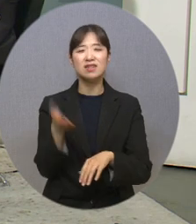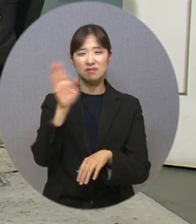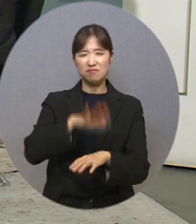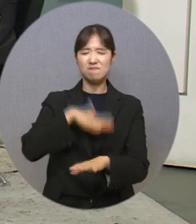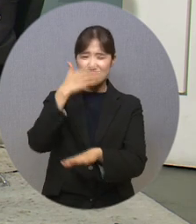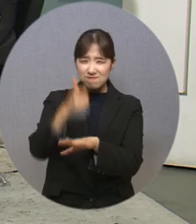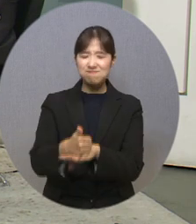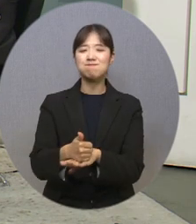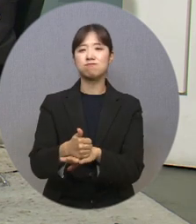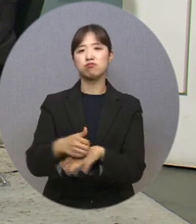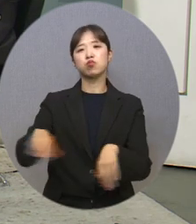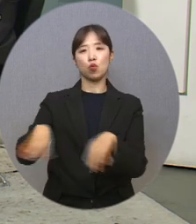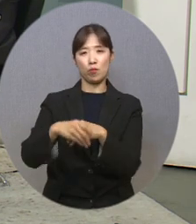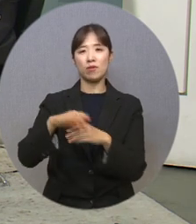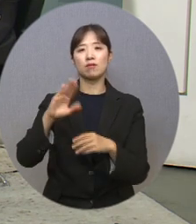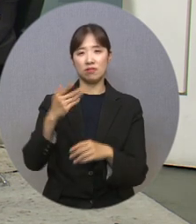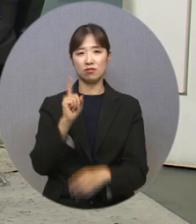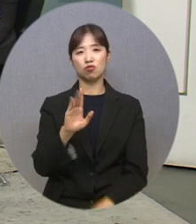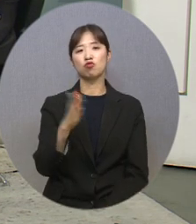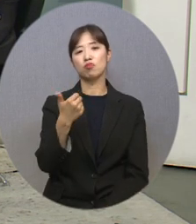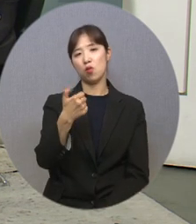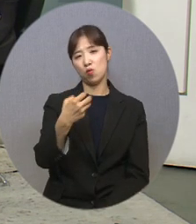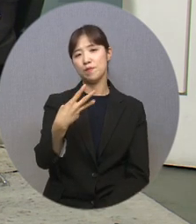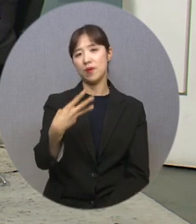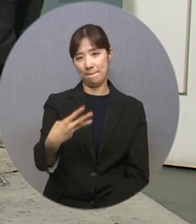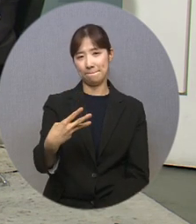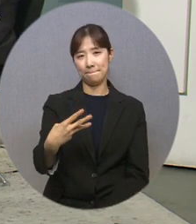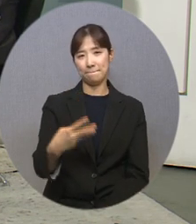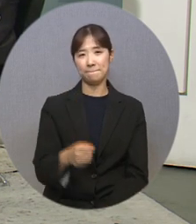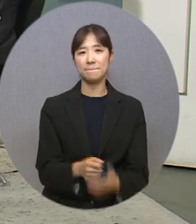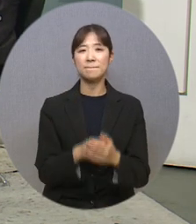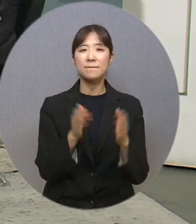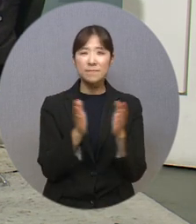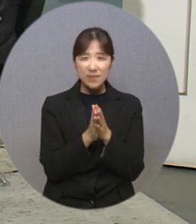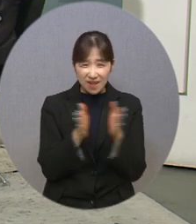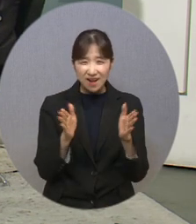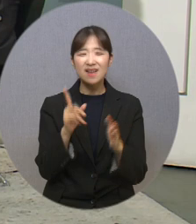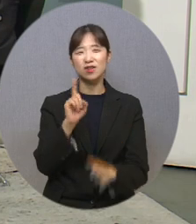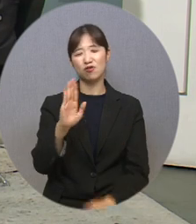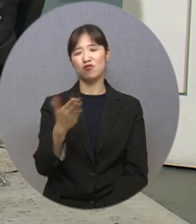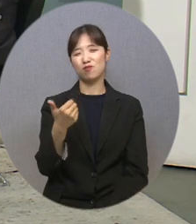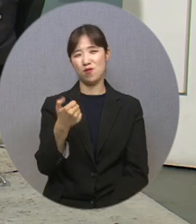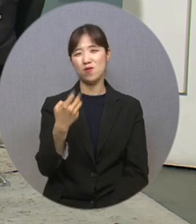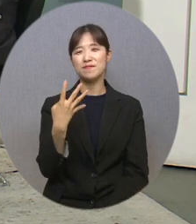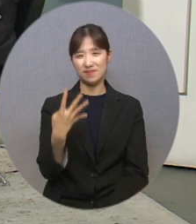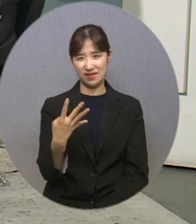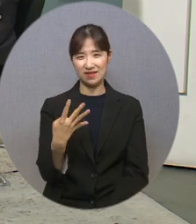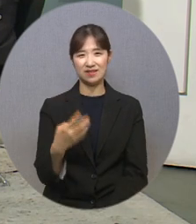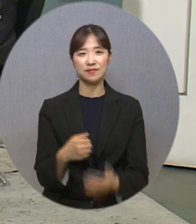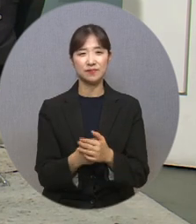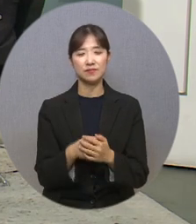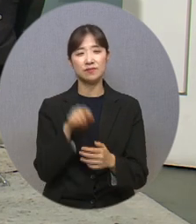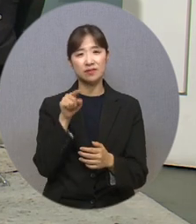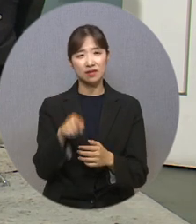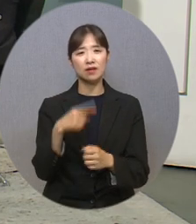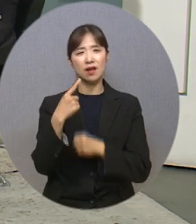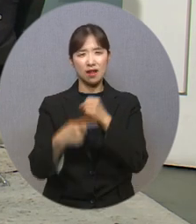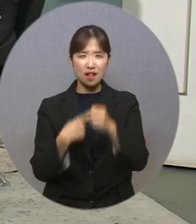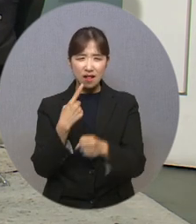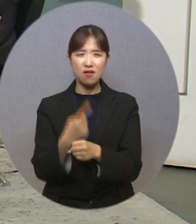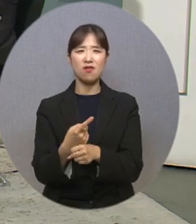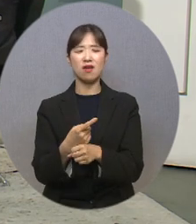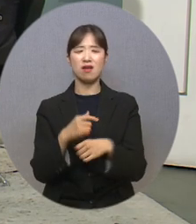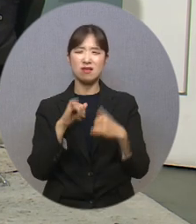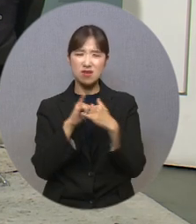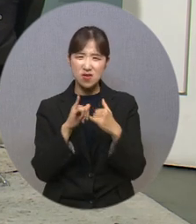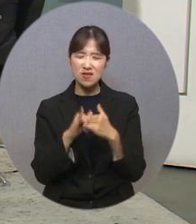한미동맹을 끌어냈거든요. 그게 1953년이에요. 발언은 1954년이지만 그런 일련의 전쟁을